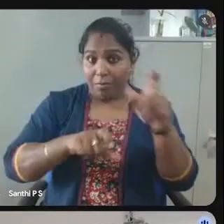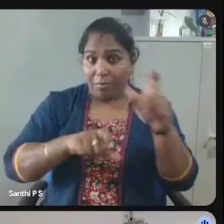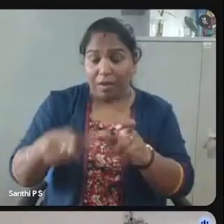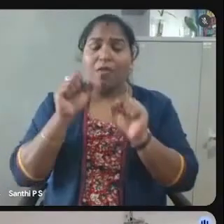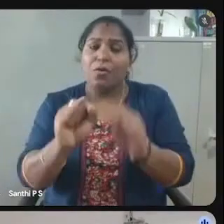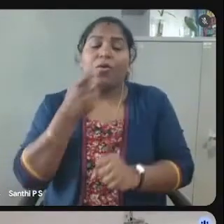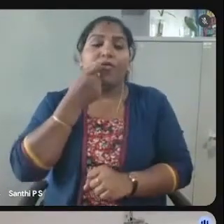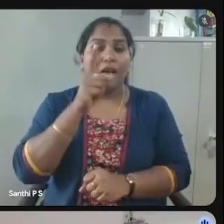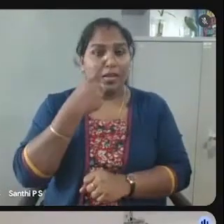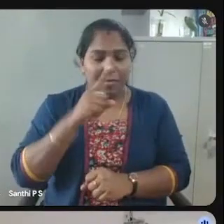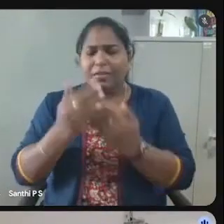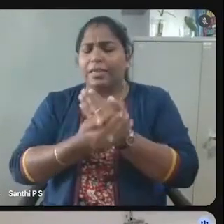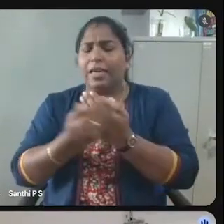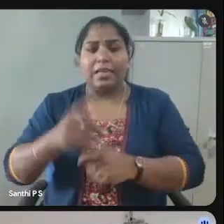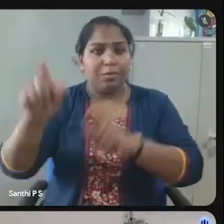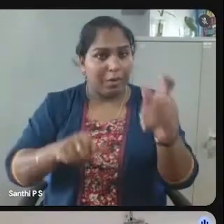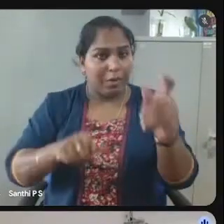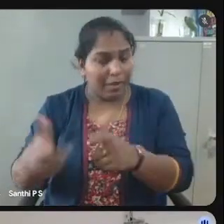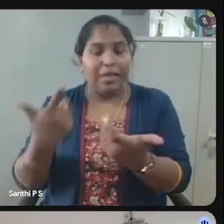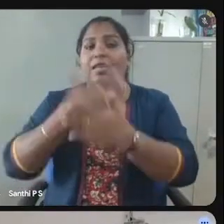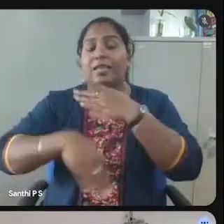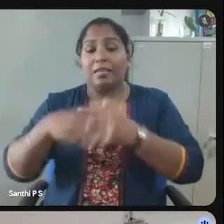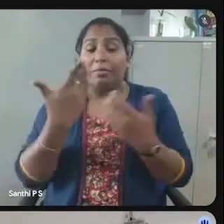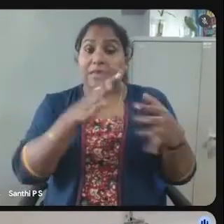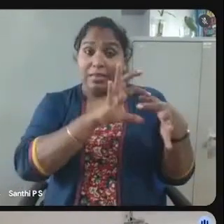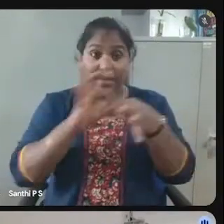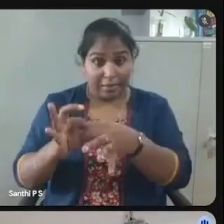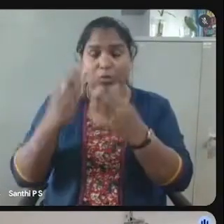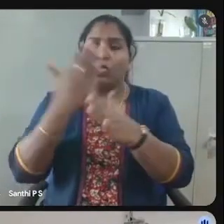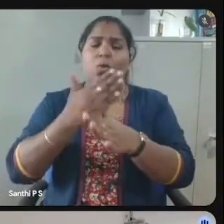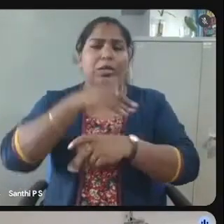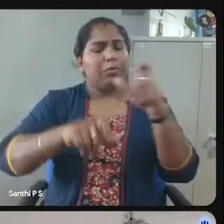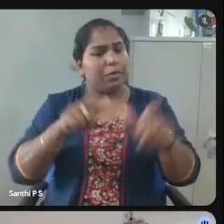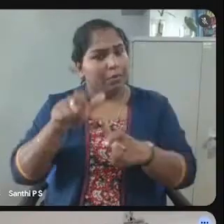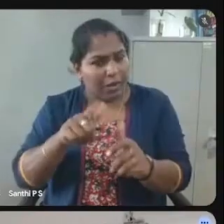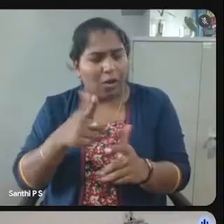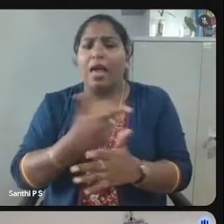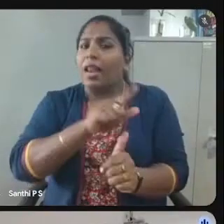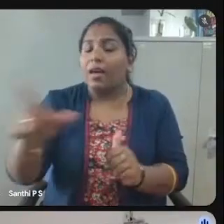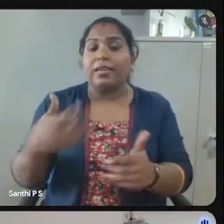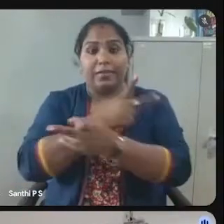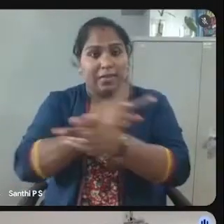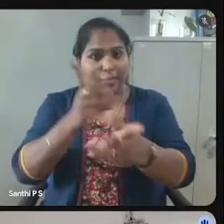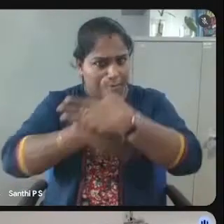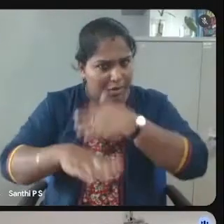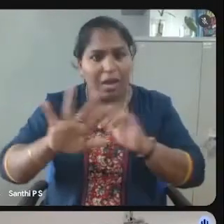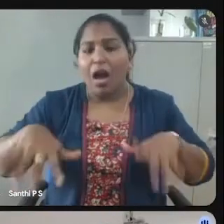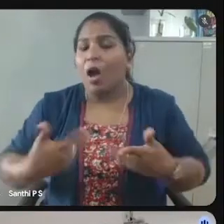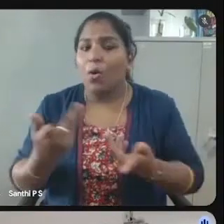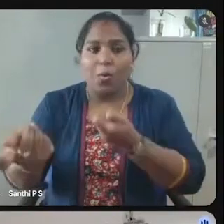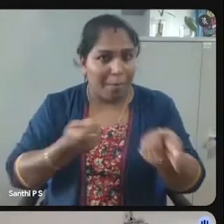അവരെ പരിപാലിക്കുന്നവരെയും ഭിന്നശേഷി മേഖലയിൽ പ്രവർത്തിക്കുന്നവരെയും പലതരത്തിലുള്ള ഭിന്നശേഷിയെക്കുറിച്ചും അതെങ്ങനെ കൈകാര്യം